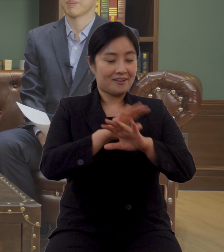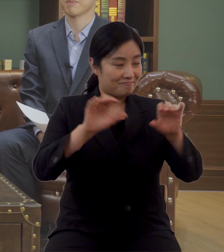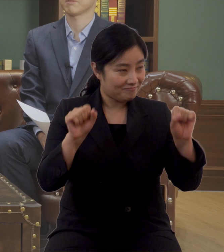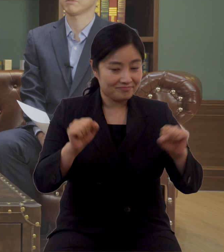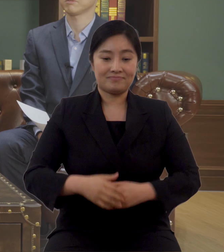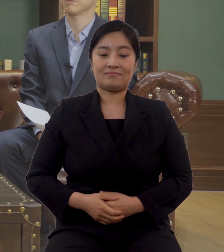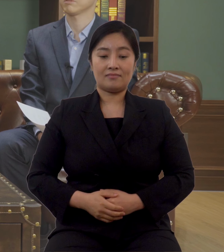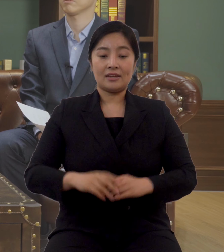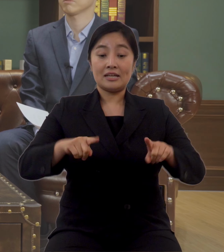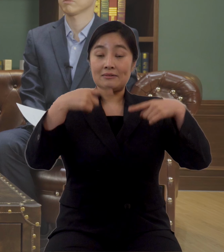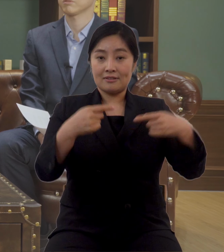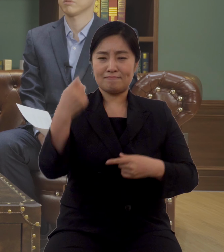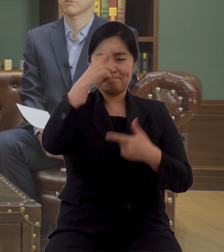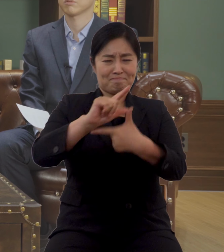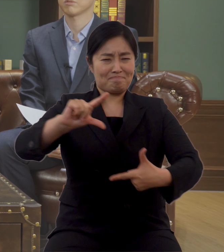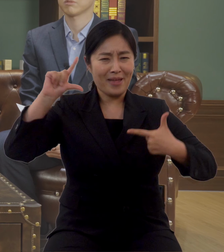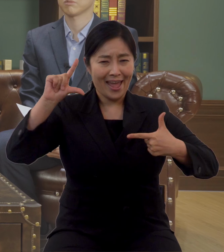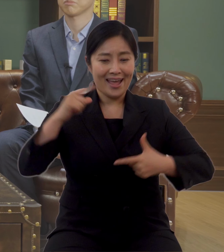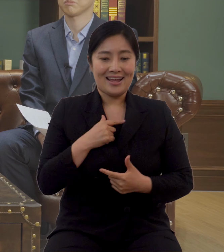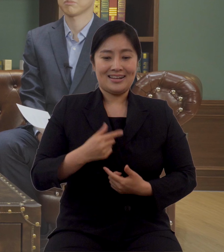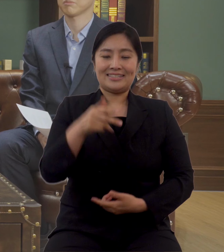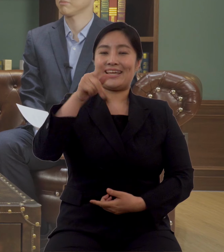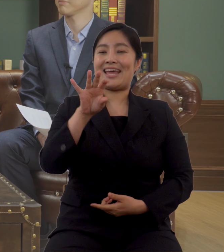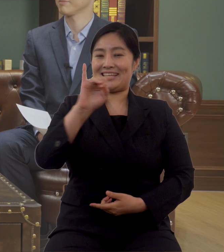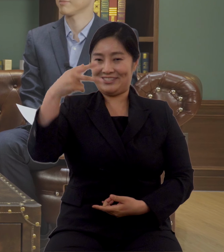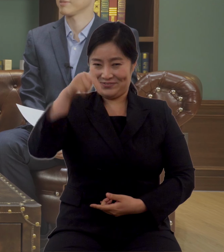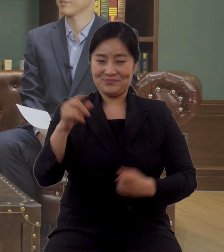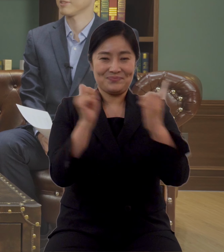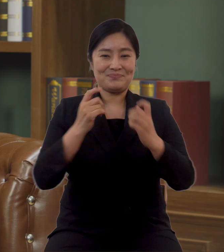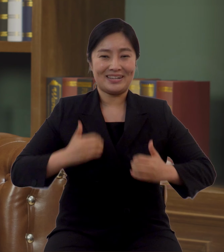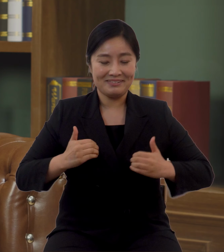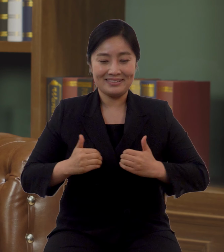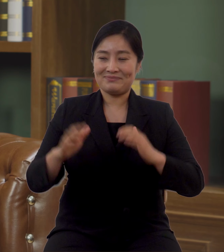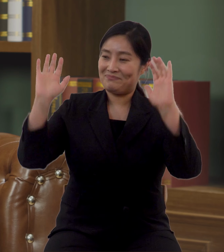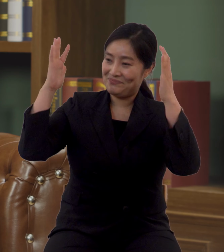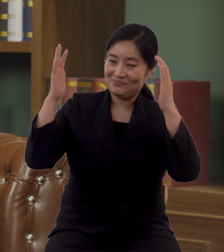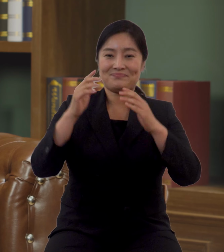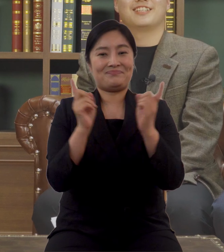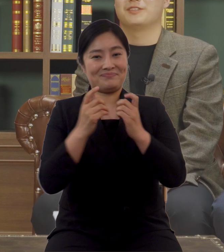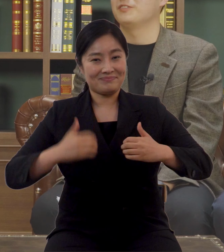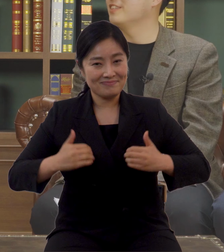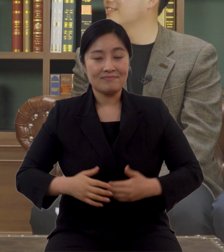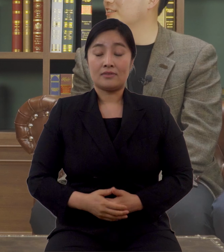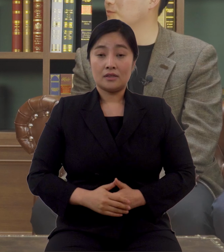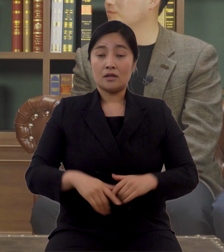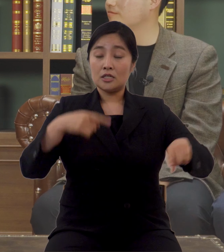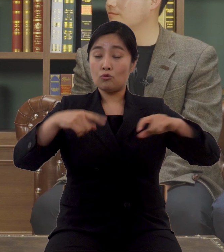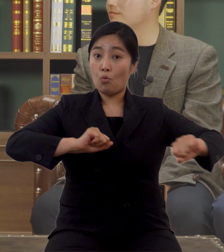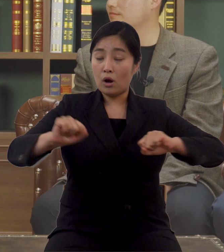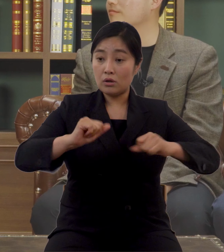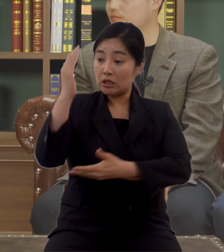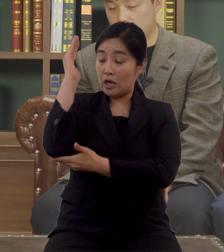안녕하세요. 참여자치 21의 마스코트 장인수라고 합니다. 반갑습니다. 네, 반갑습니다.